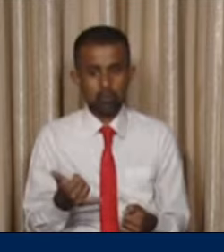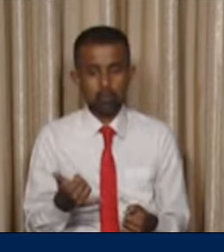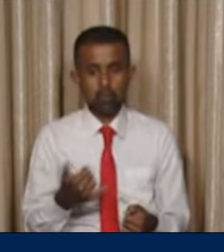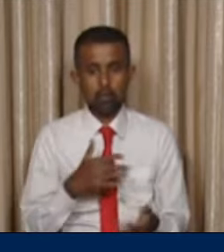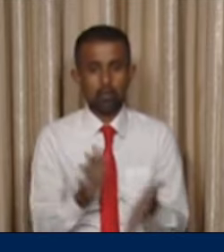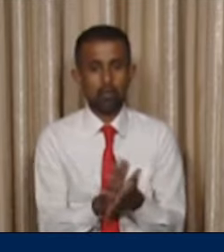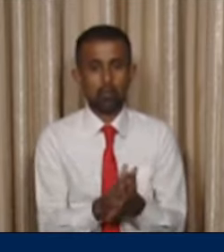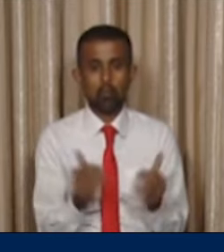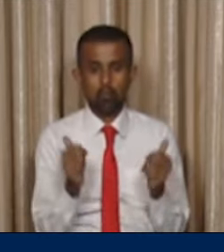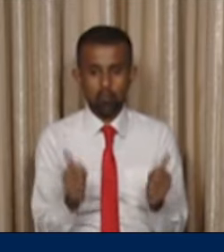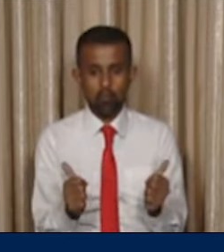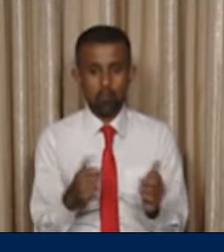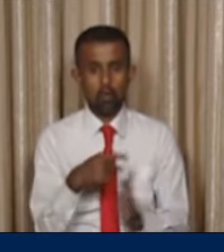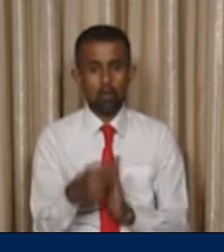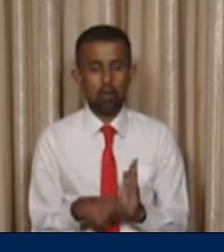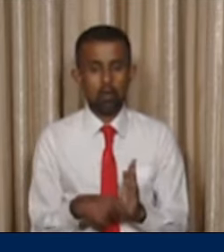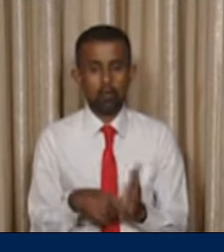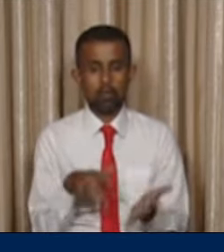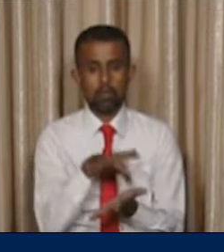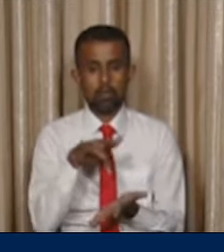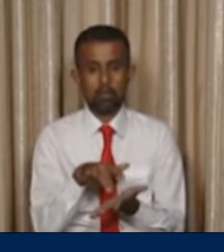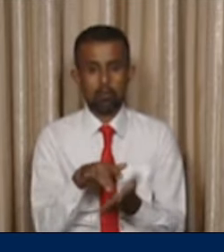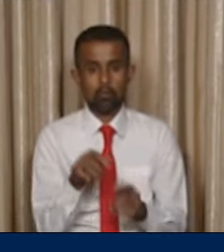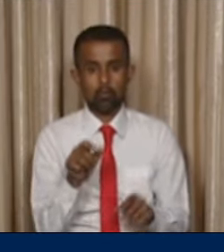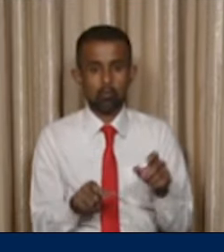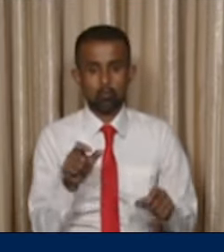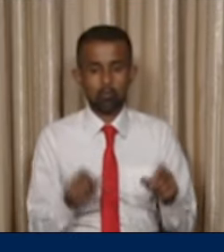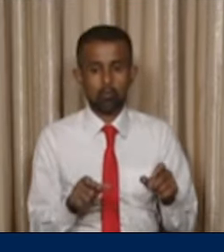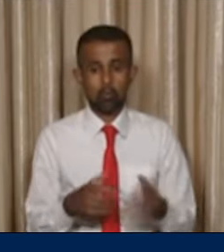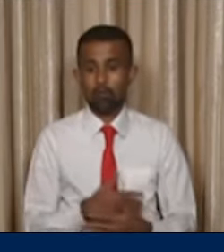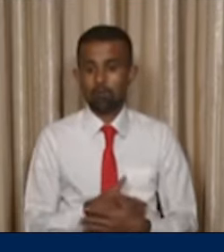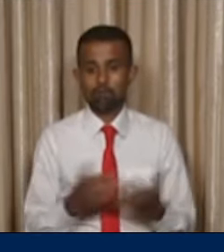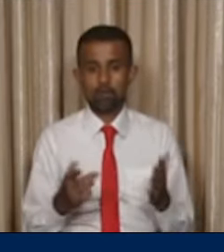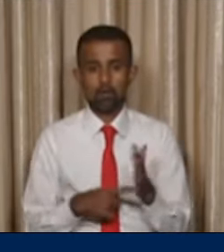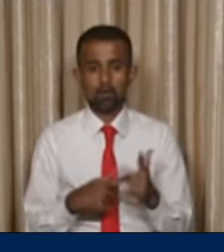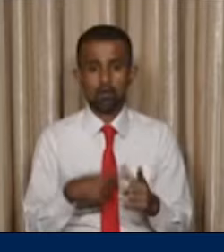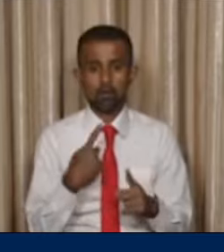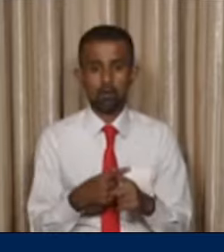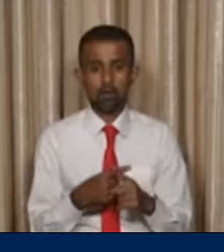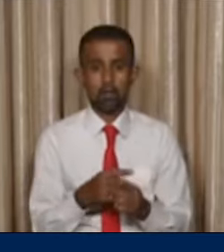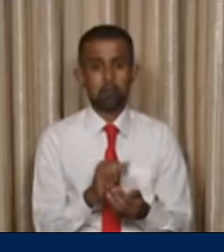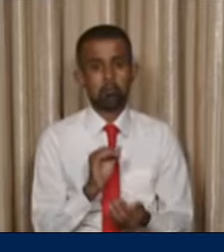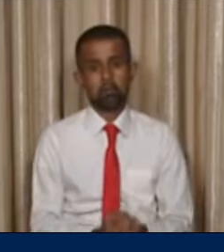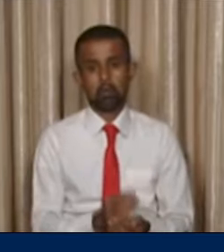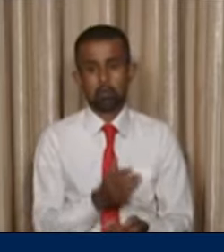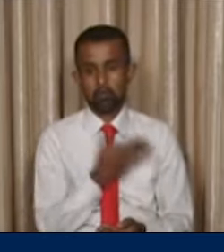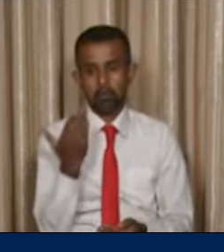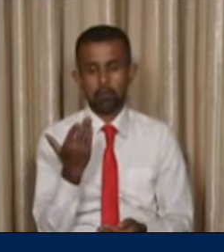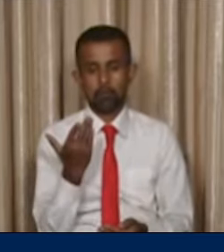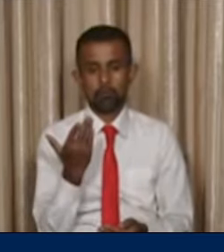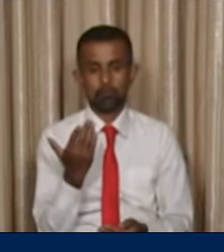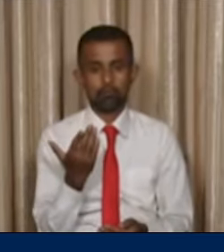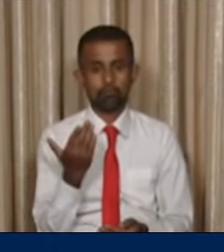අතිශයින් සන්තෝෂ වෙනවා. මේ රටේ මැදපන්තියේ ජනතාවට ගහන්න ගිය දැවැන්ත බද්දක් බේරගන්න අපිට පුළුවන් වෙච්ච එක ගැන. මොකද